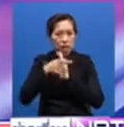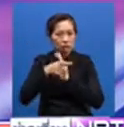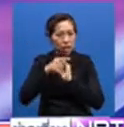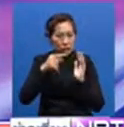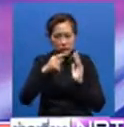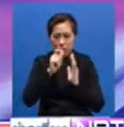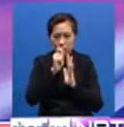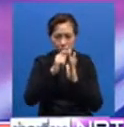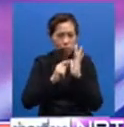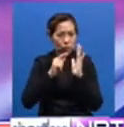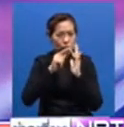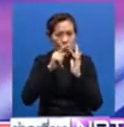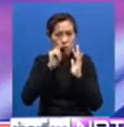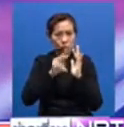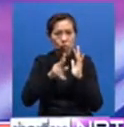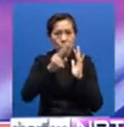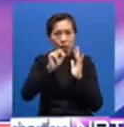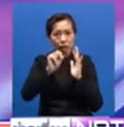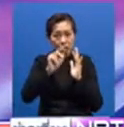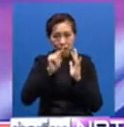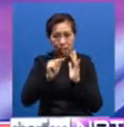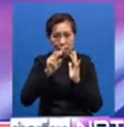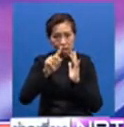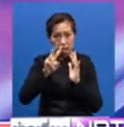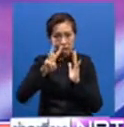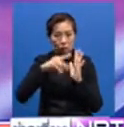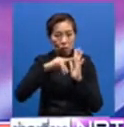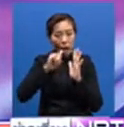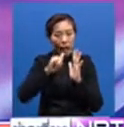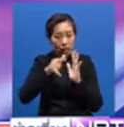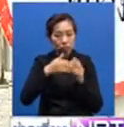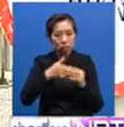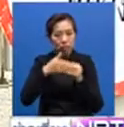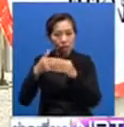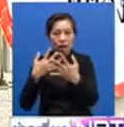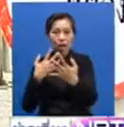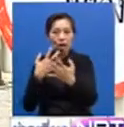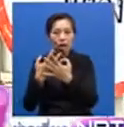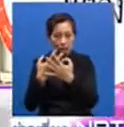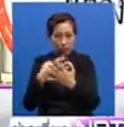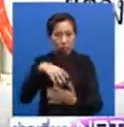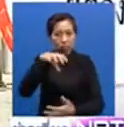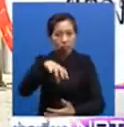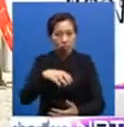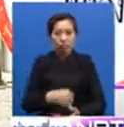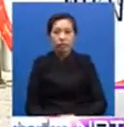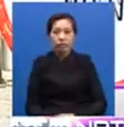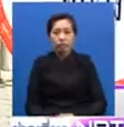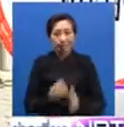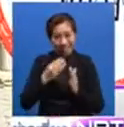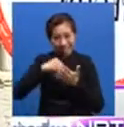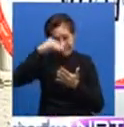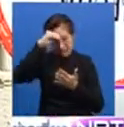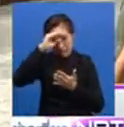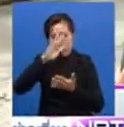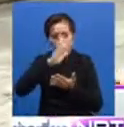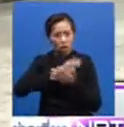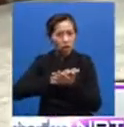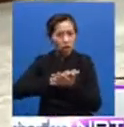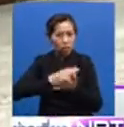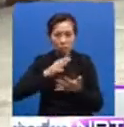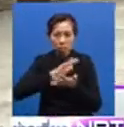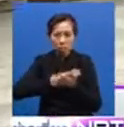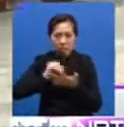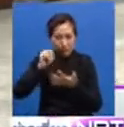วิทยาเขตอุเทนถวายไปฝากครั้งที่ศาลอาญาผัดที่ 1ตำรวจควบคุมตัวนักศึกษามหาวิทยาลัยเทคโนโลยี